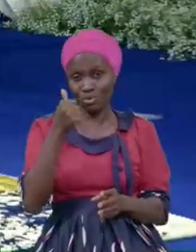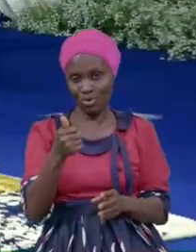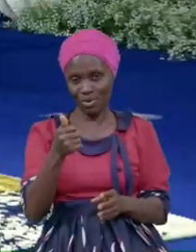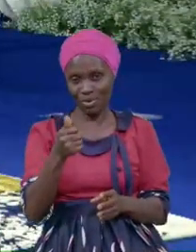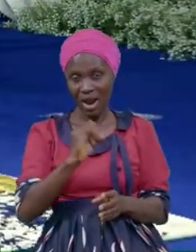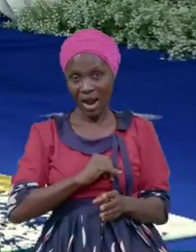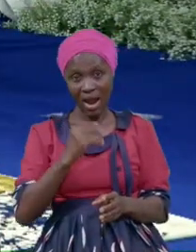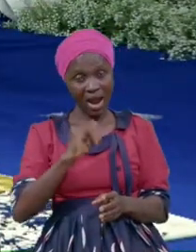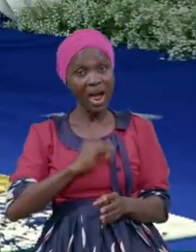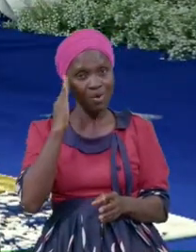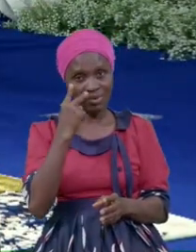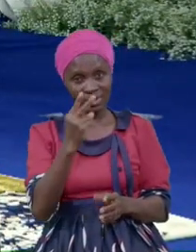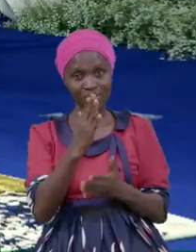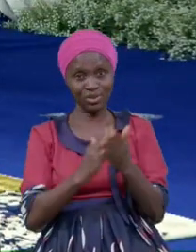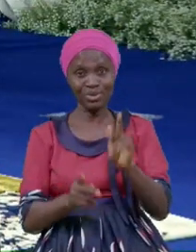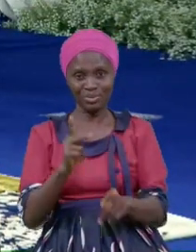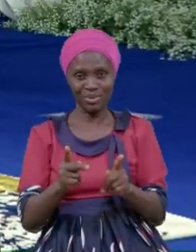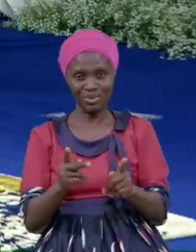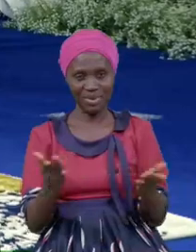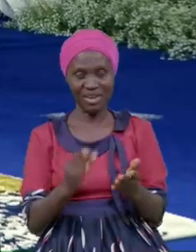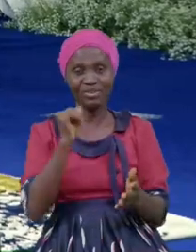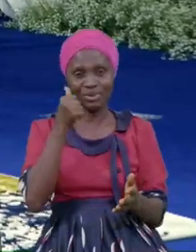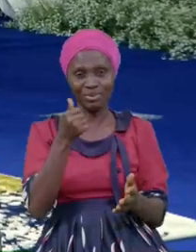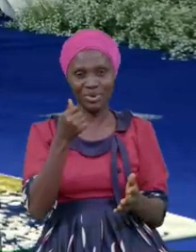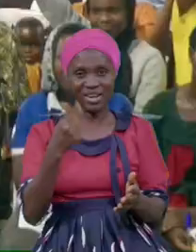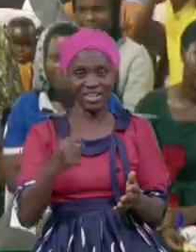certaines personnes ici demain, les jeunes,